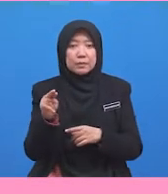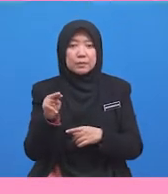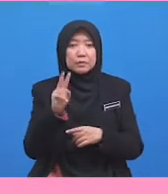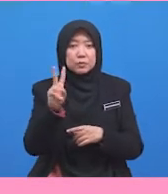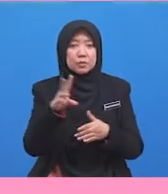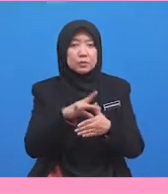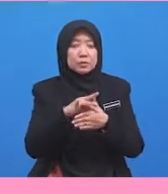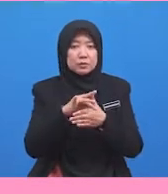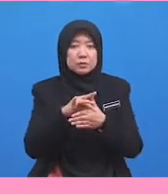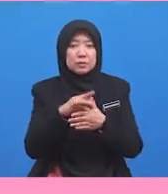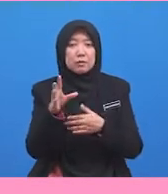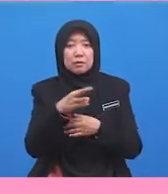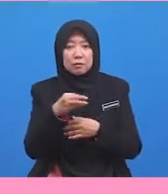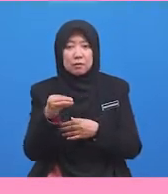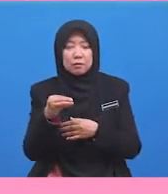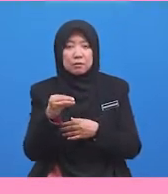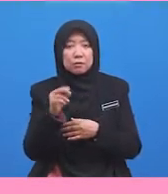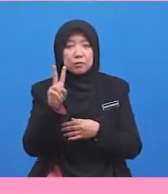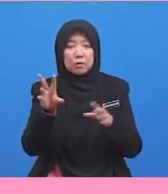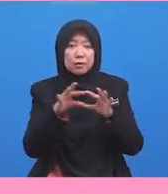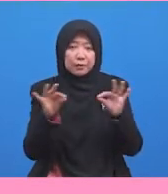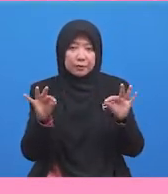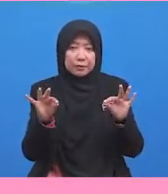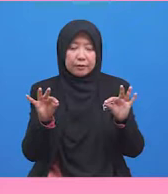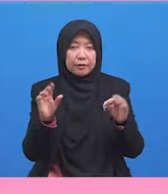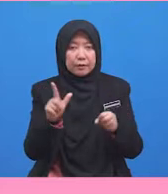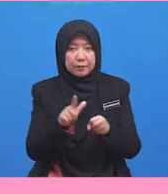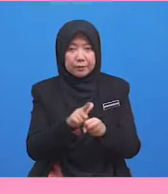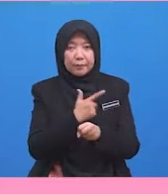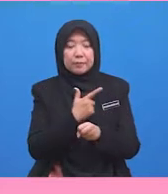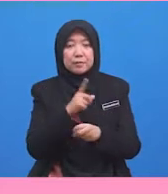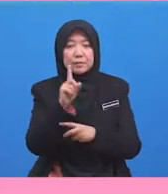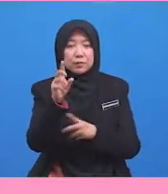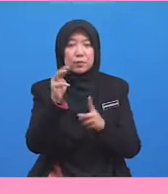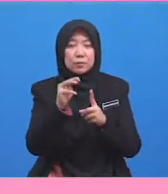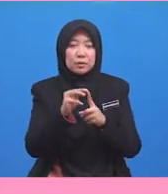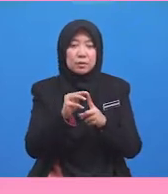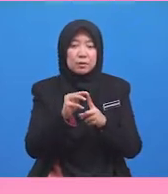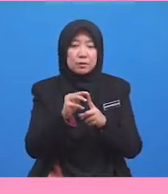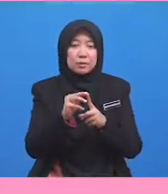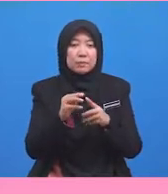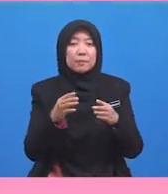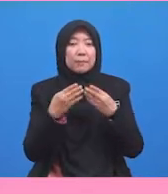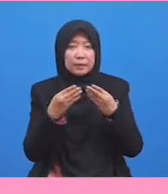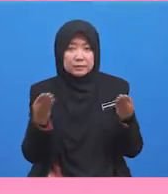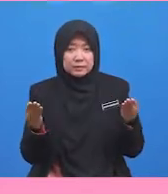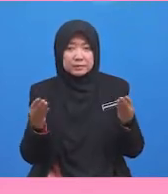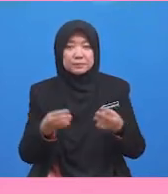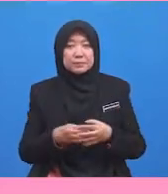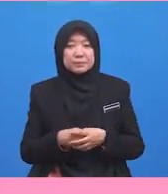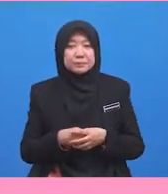adalah dua isi bersamaan dua ayat lengkap manakala satu markah lagi adalah markah